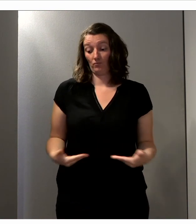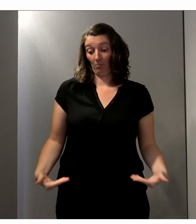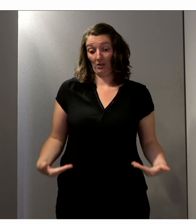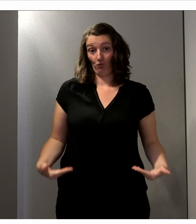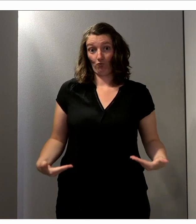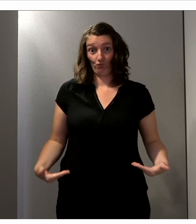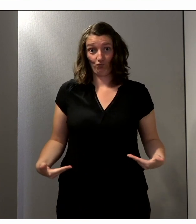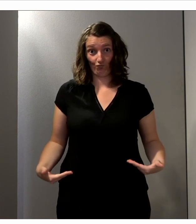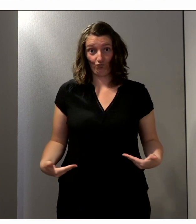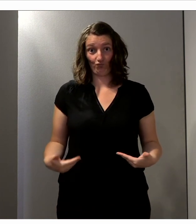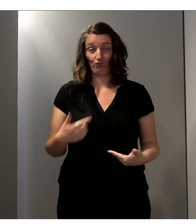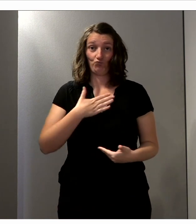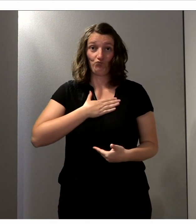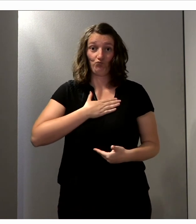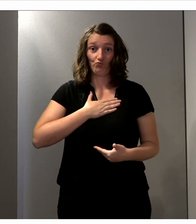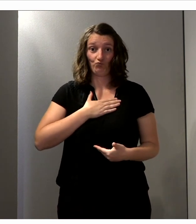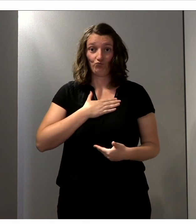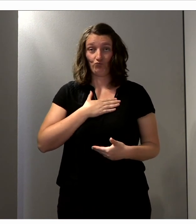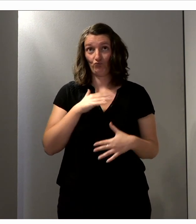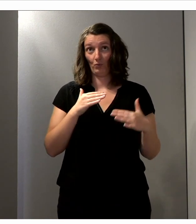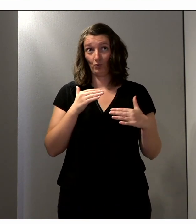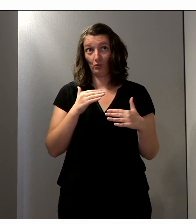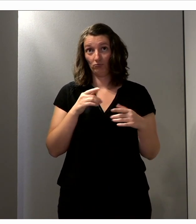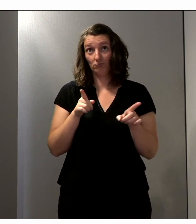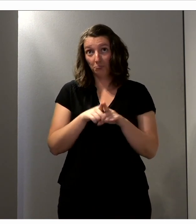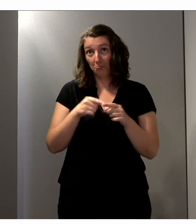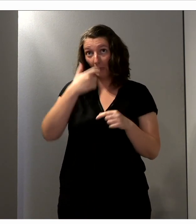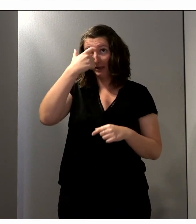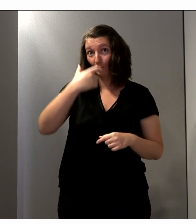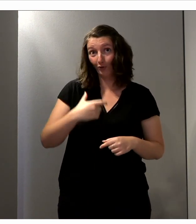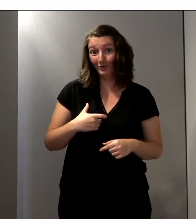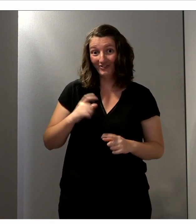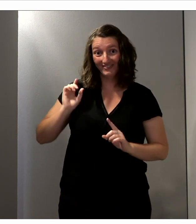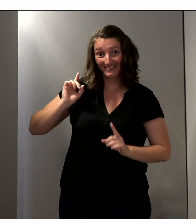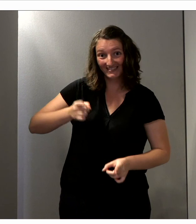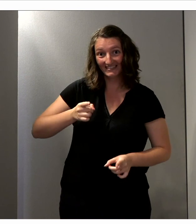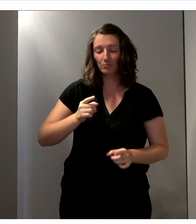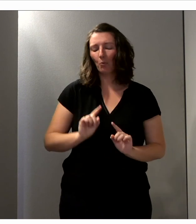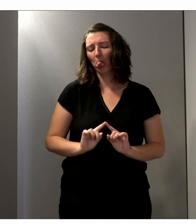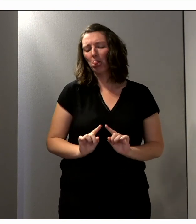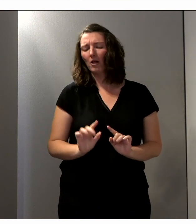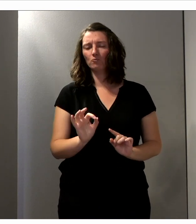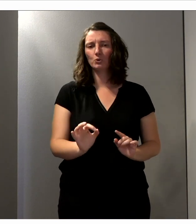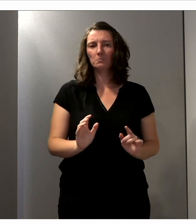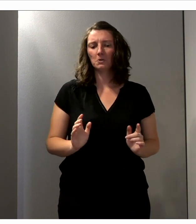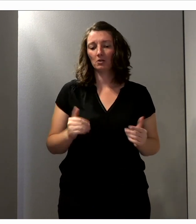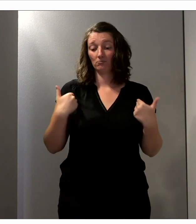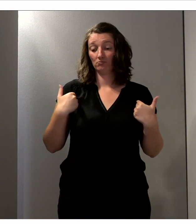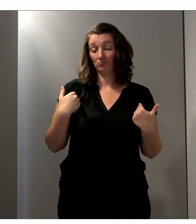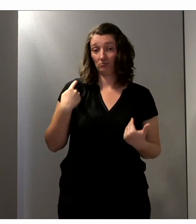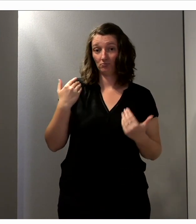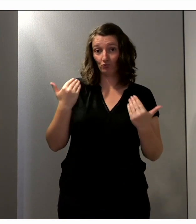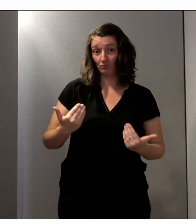Maintenant, je suis à peu près toujours la même, avec quelques différences, mais je suis toujours